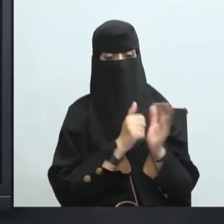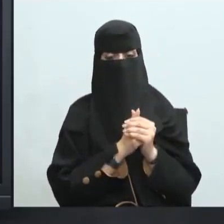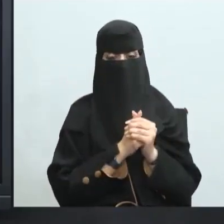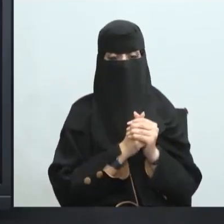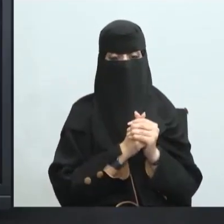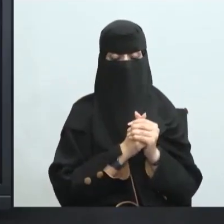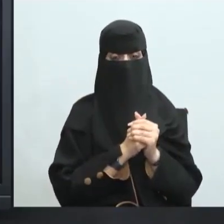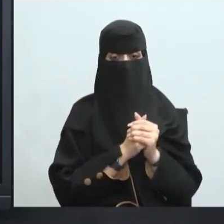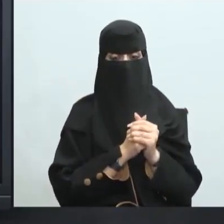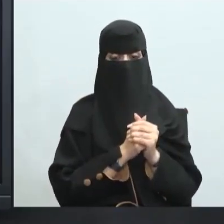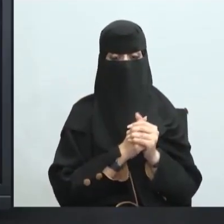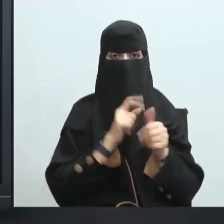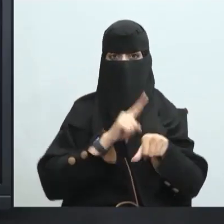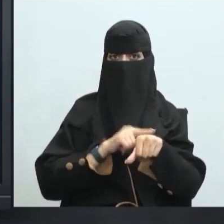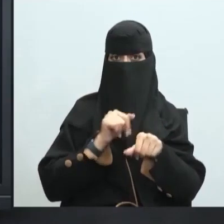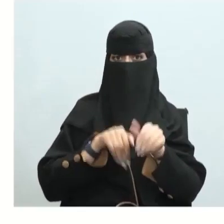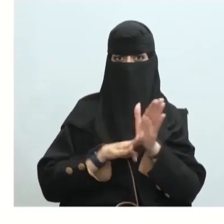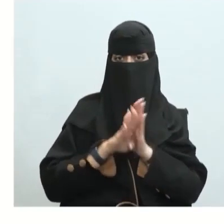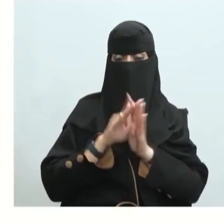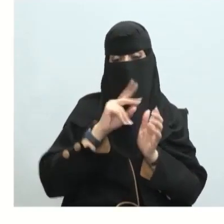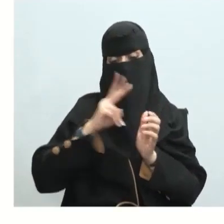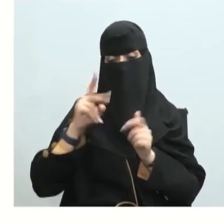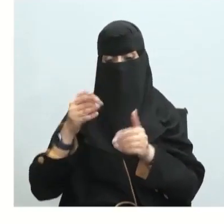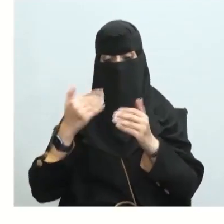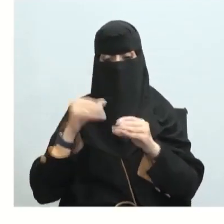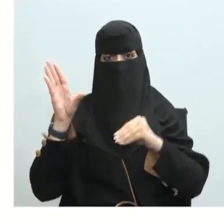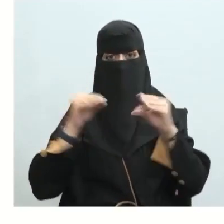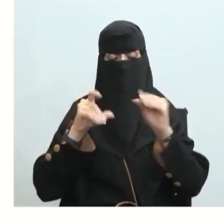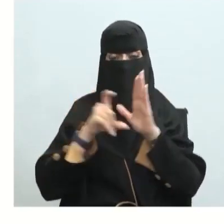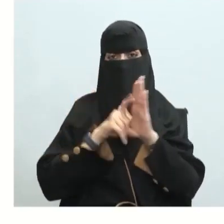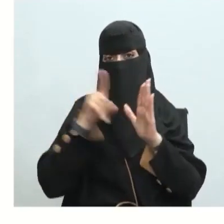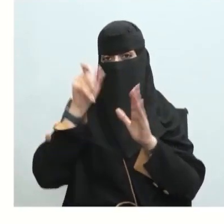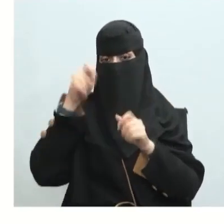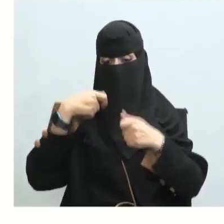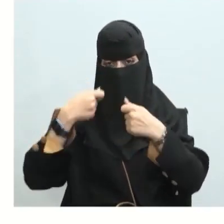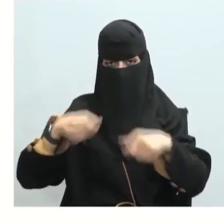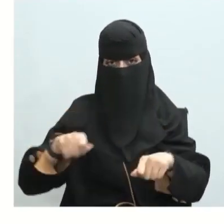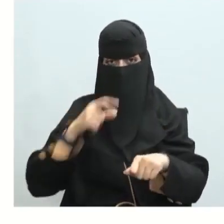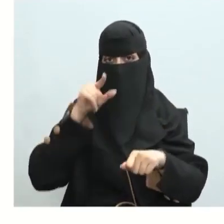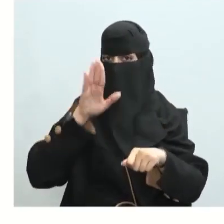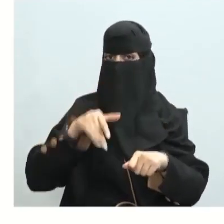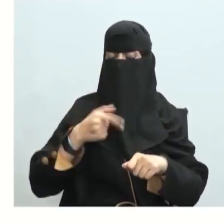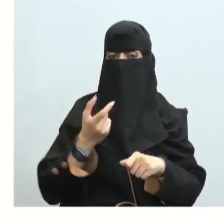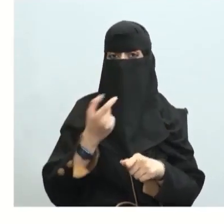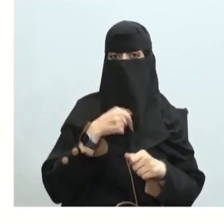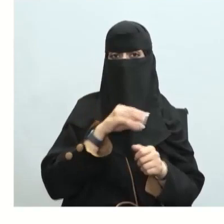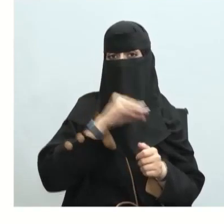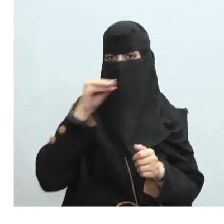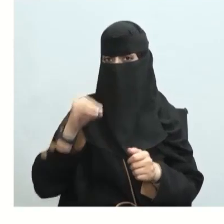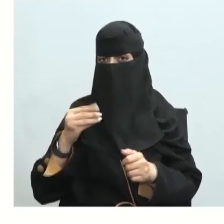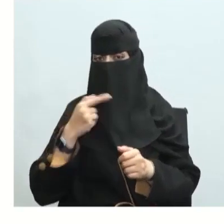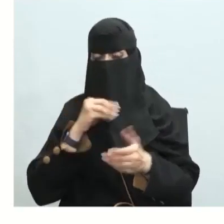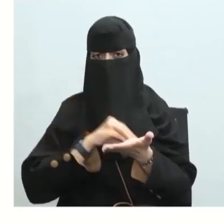جميل عصريه الى اخره قصه لاحد المشترين وهذا ايضا من وسائل جذب قصه